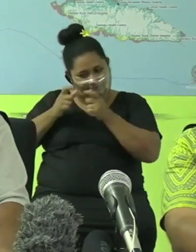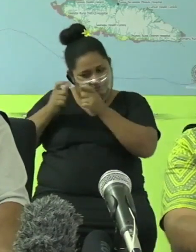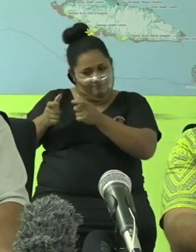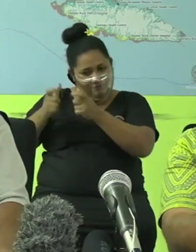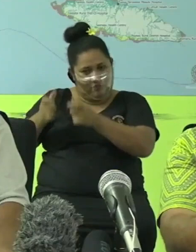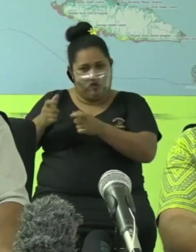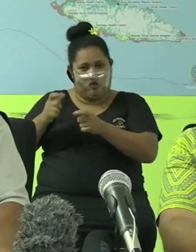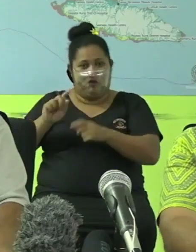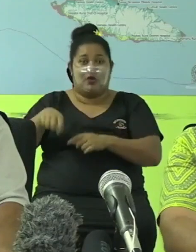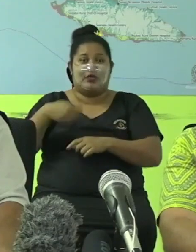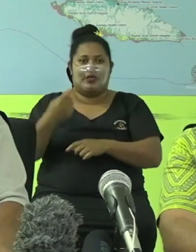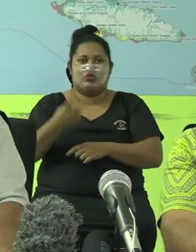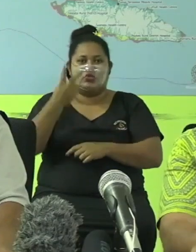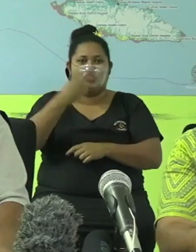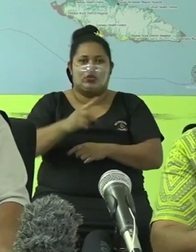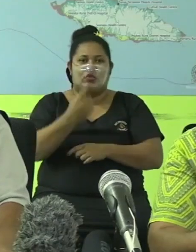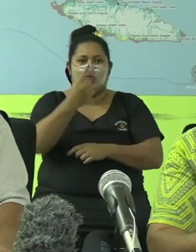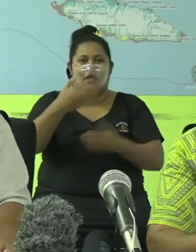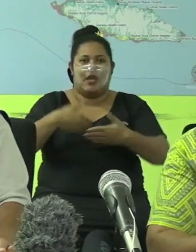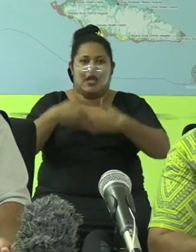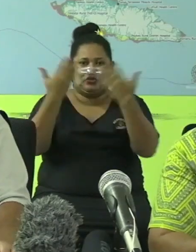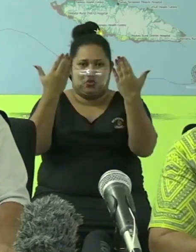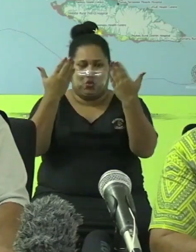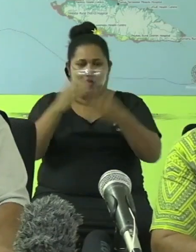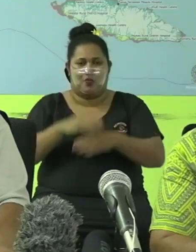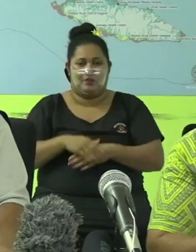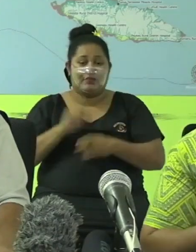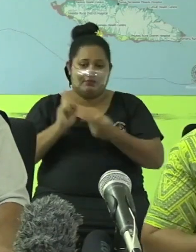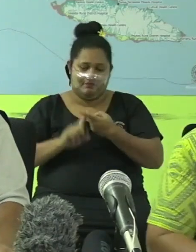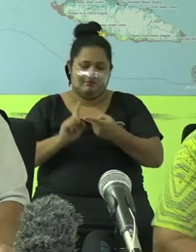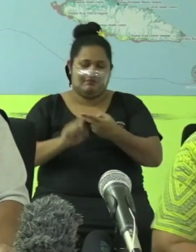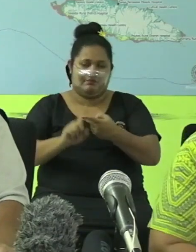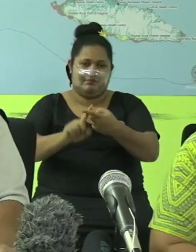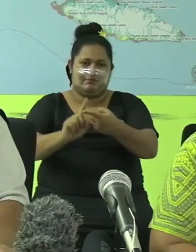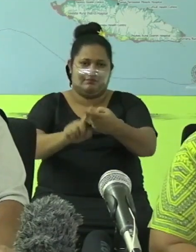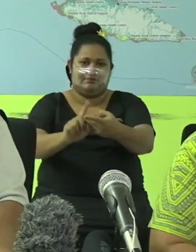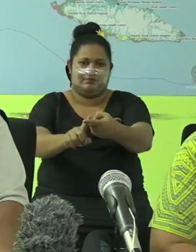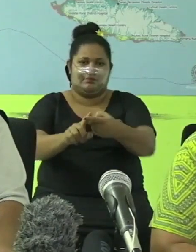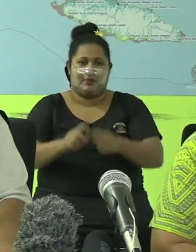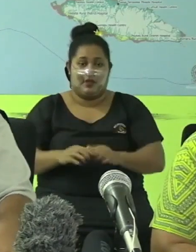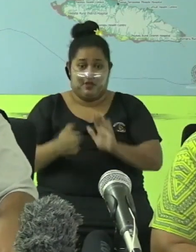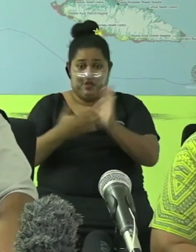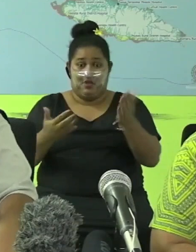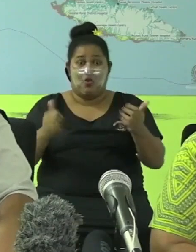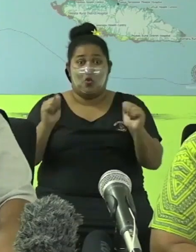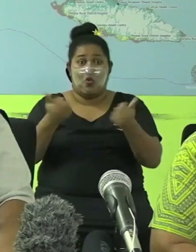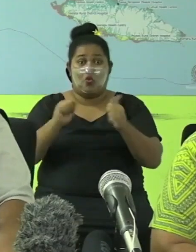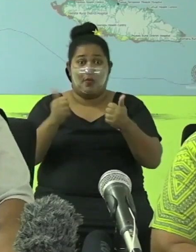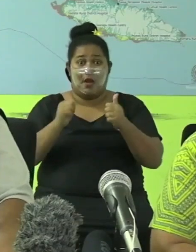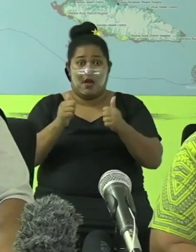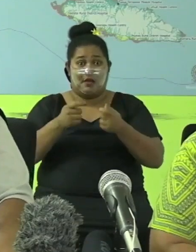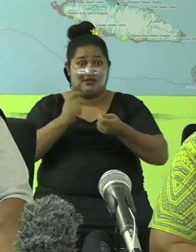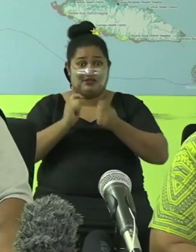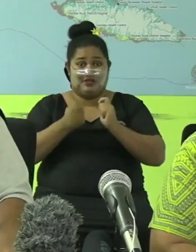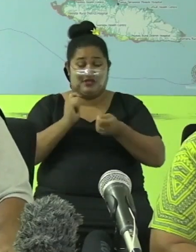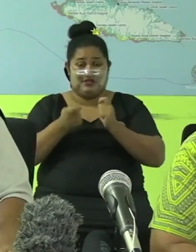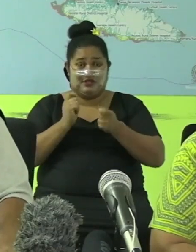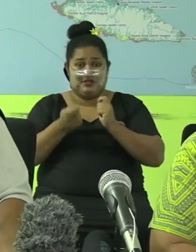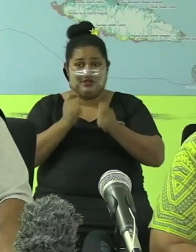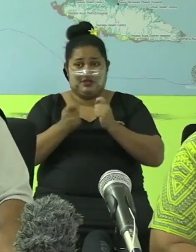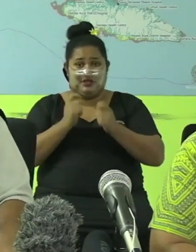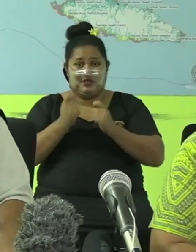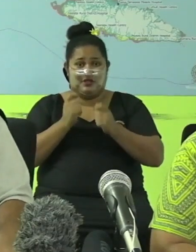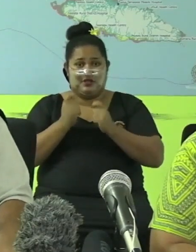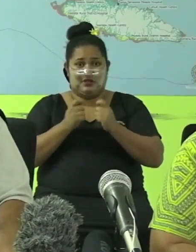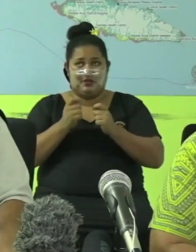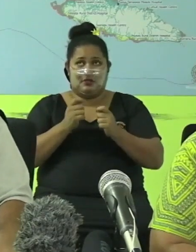duas futas aso ia ma whaasolo e pe le ua uma ngei lesi au ngā test ngei e wāfo i